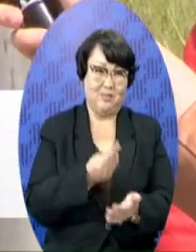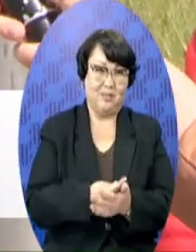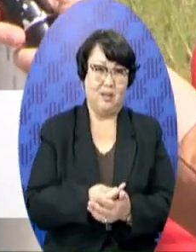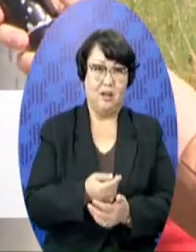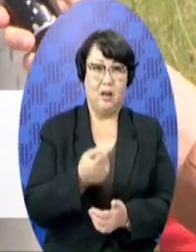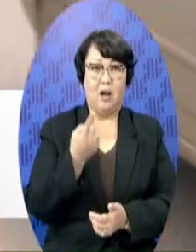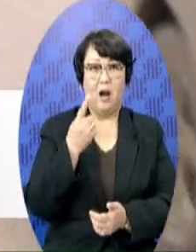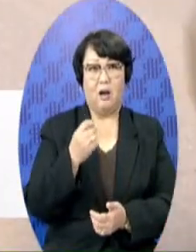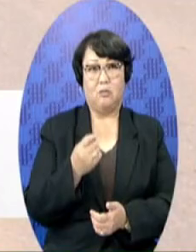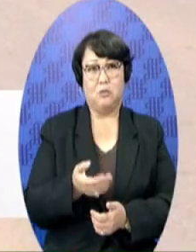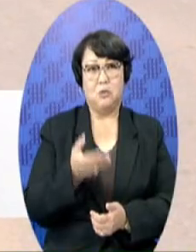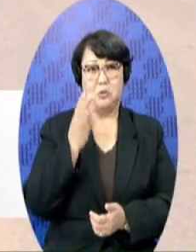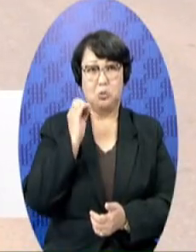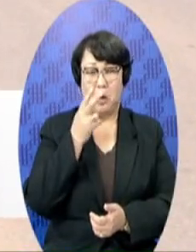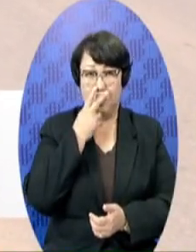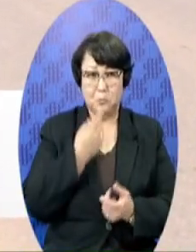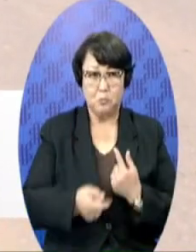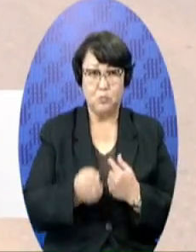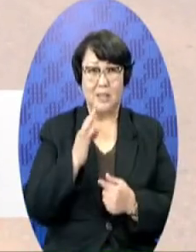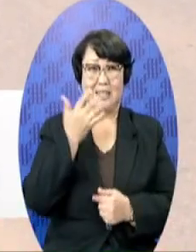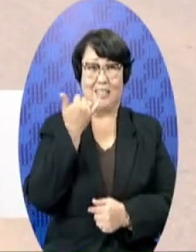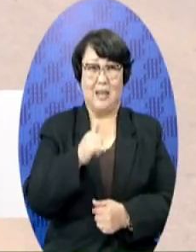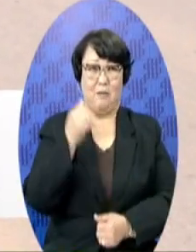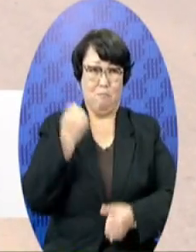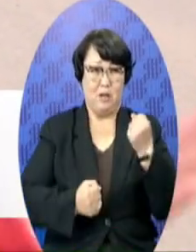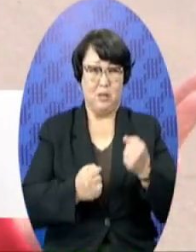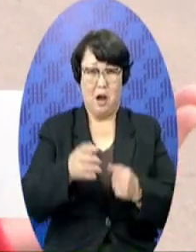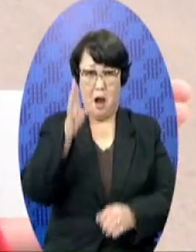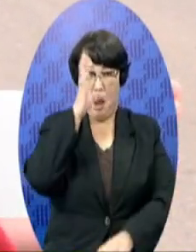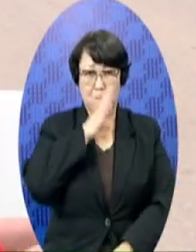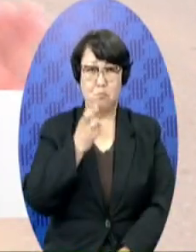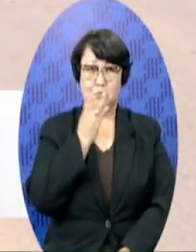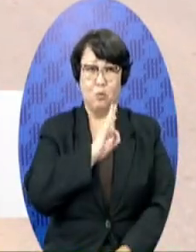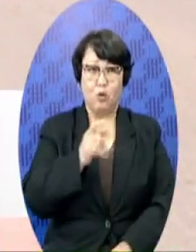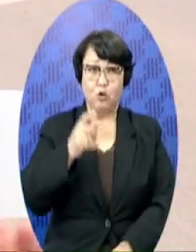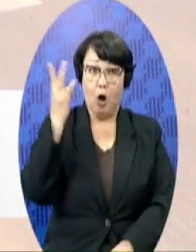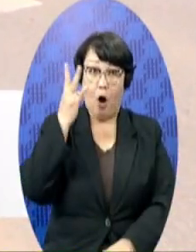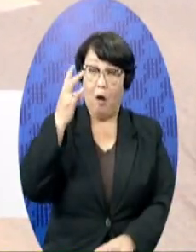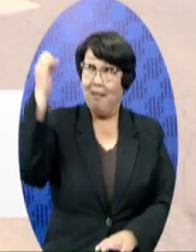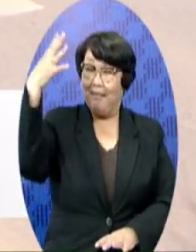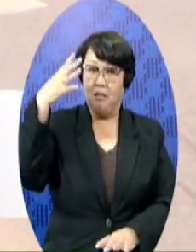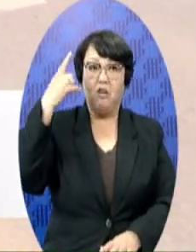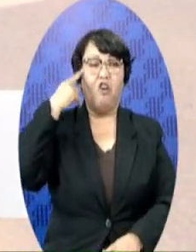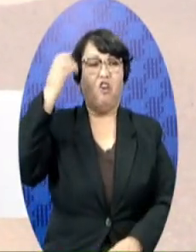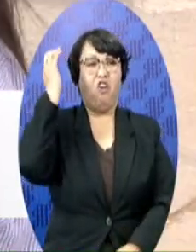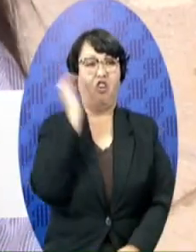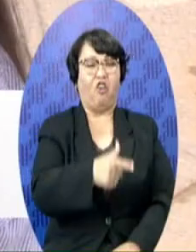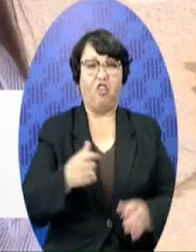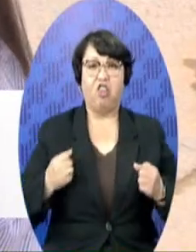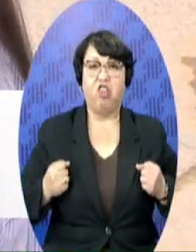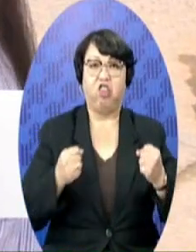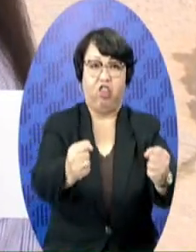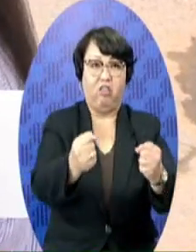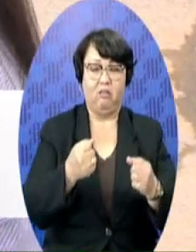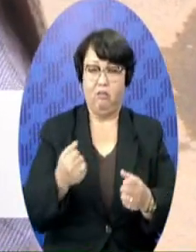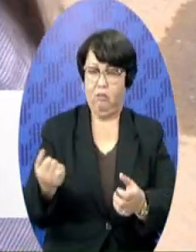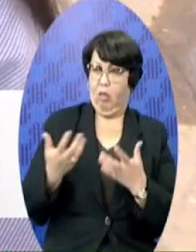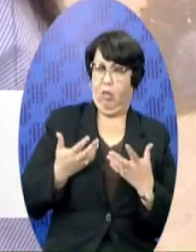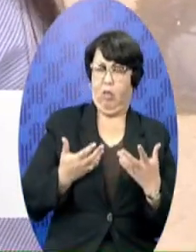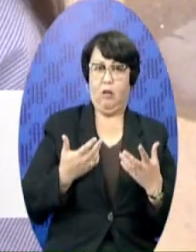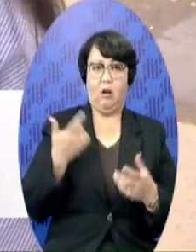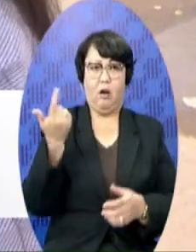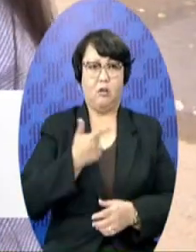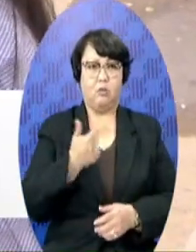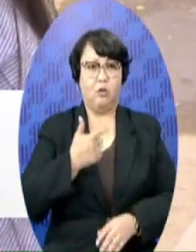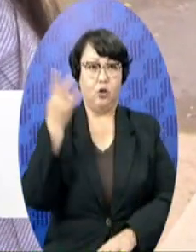тэр ажиллаж байна. Гэтэл одоо зарим машинд айгүй бүдүүлэг шүүд. Ногоон гэрэл насчих үед л шүүд дайраад зам гарчдаг шээ. Яг ингээд зам гараад явж байхад